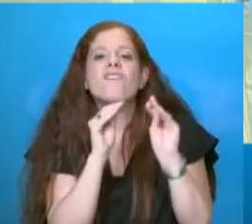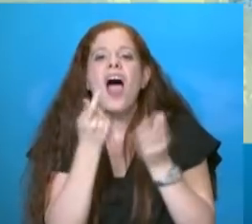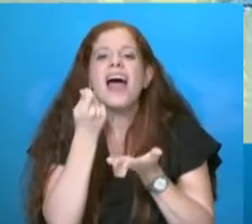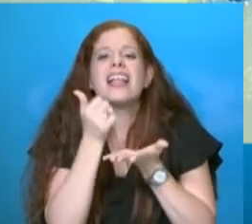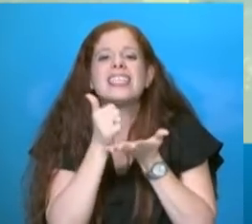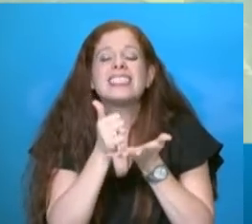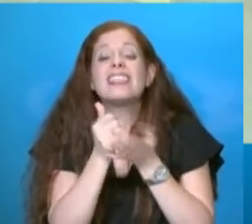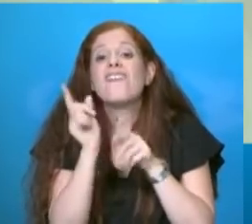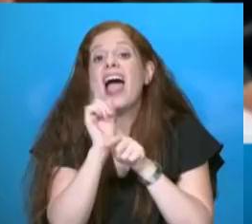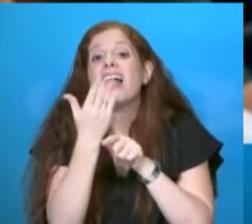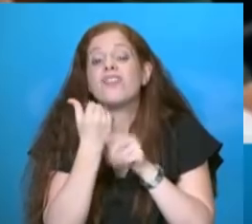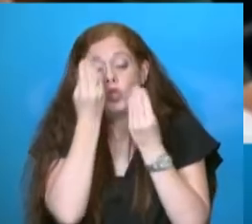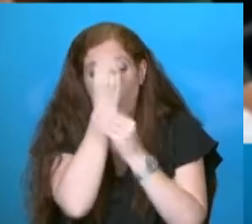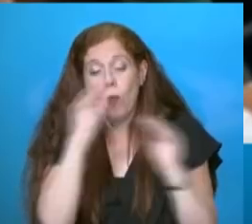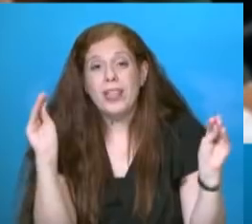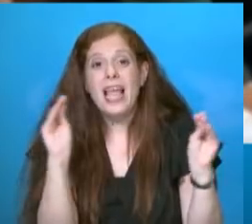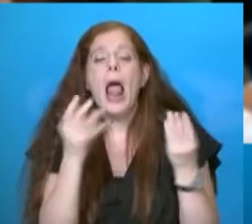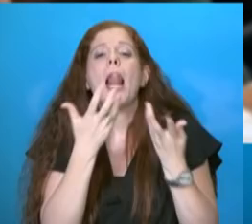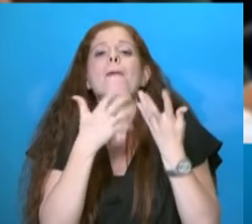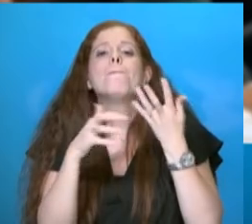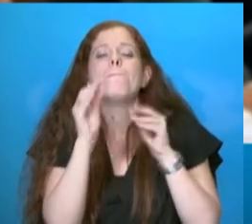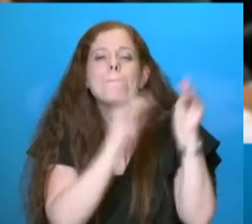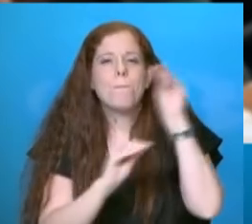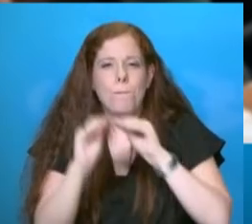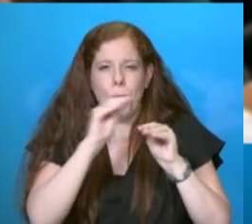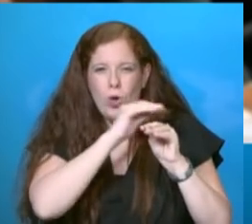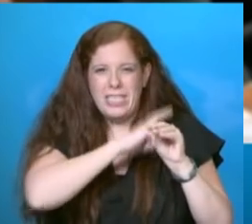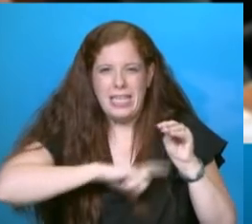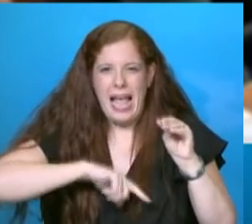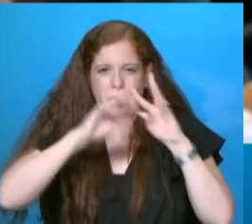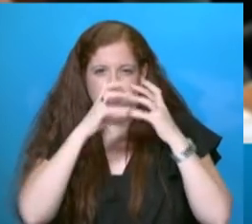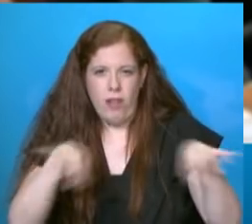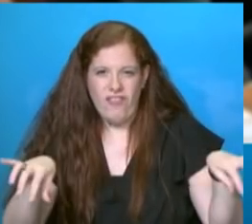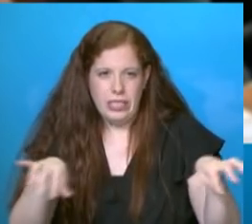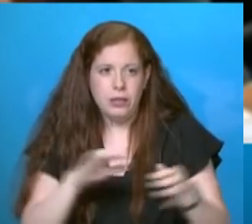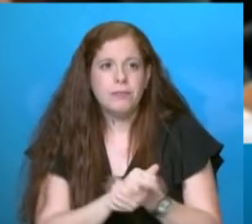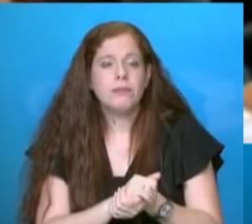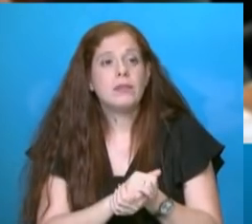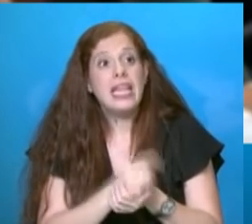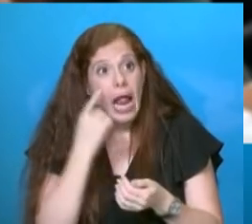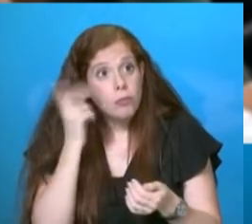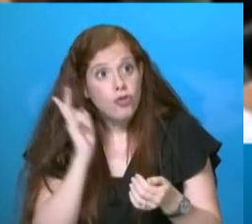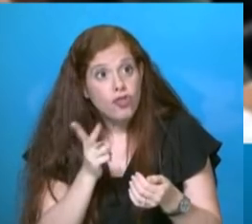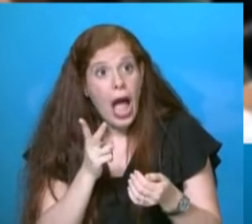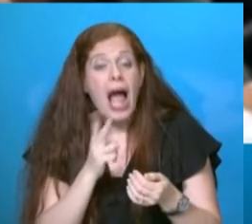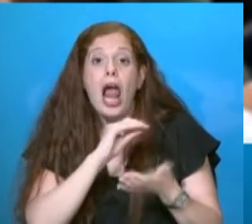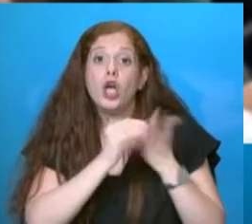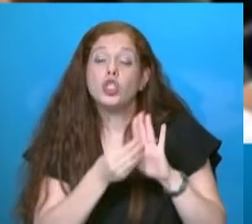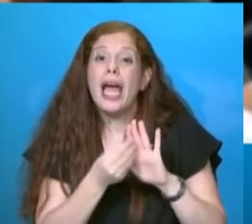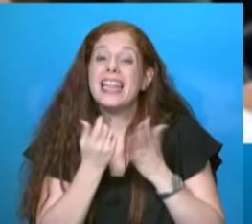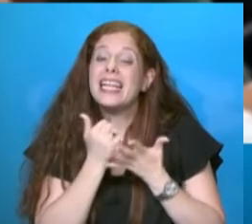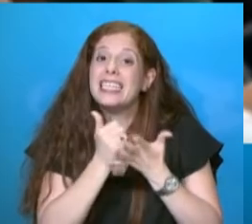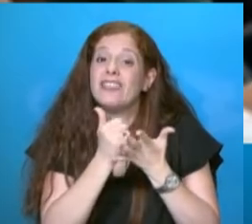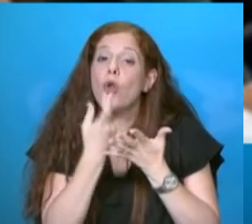על פיזור מועצת העיר. נראה לכם שאפשר לאשר תקציב שלמעלה מ-300 מיליון שקל,